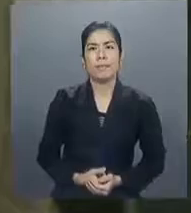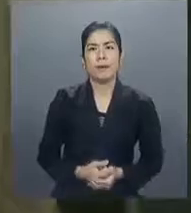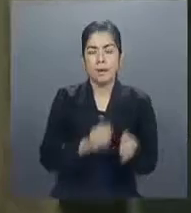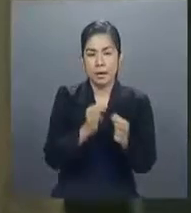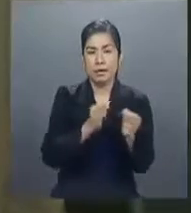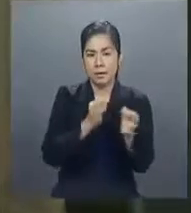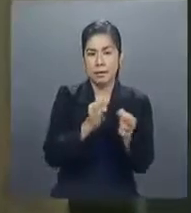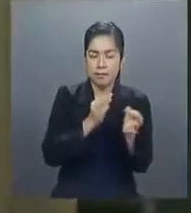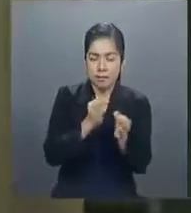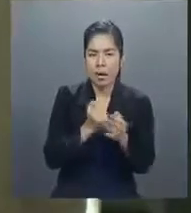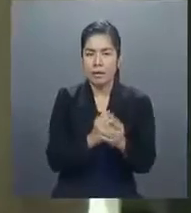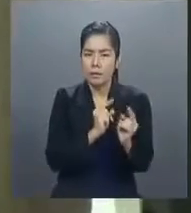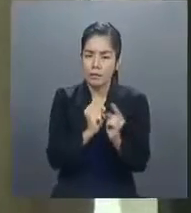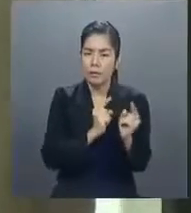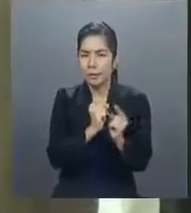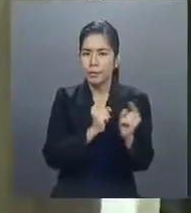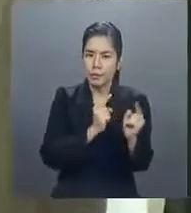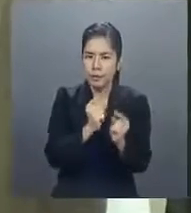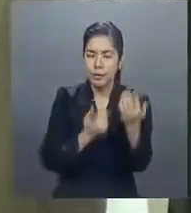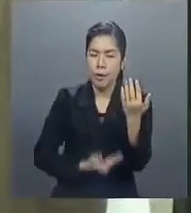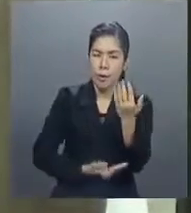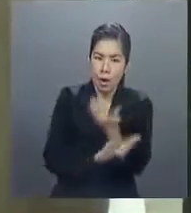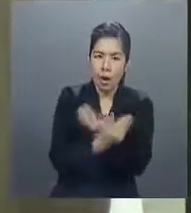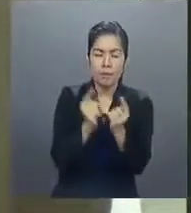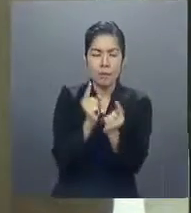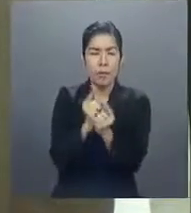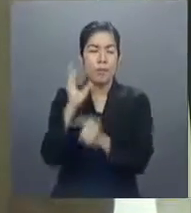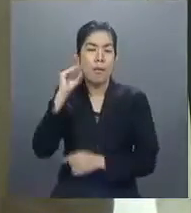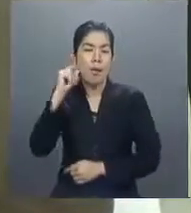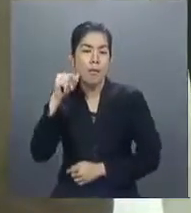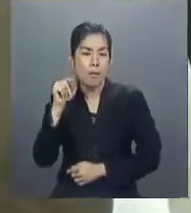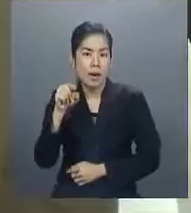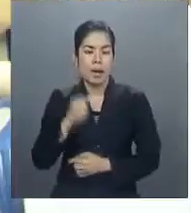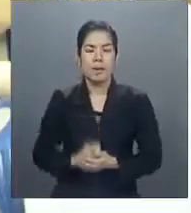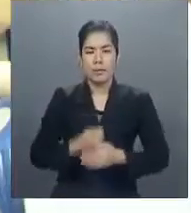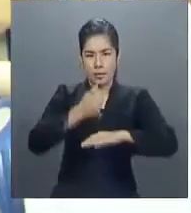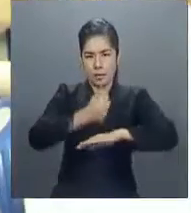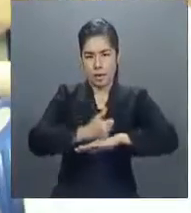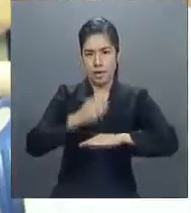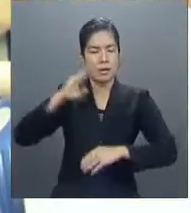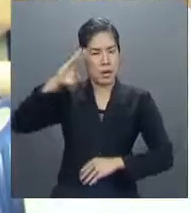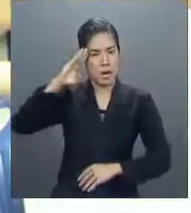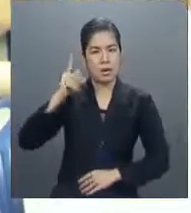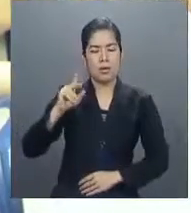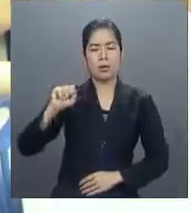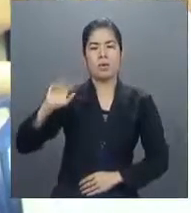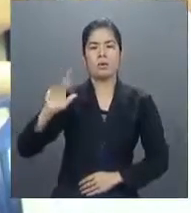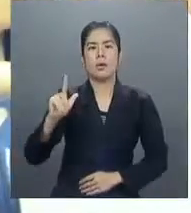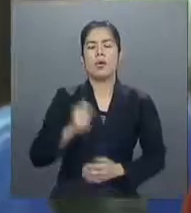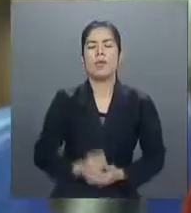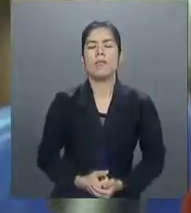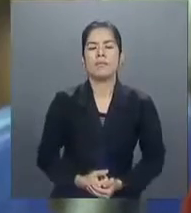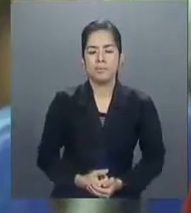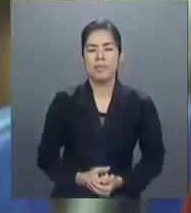กับเด็กในครั้งนี้ยังถือโอกาสพูดคุยกับผู้ปกครองนะครับหลังจากมีคำสั่งหัวหน้าคสช.ฉบับที่